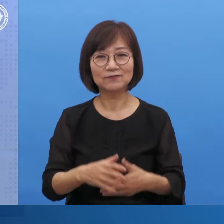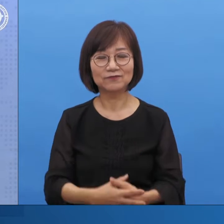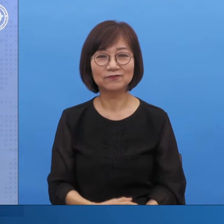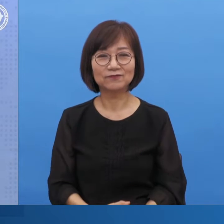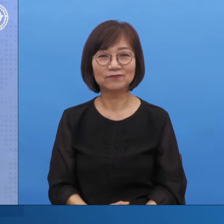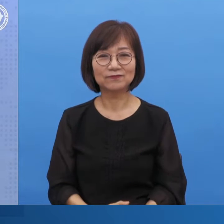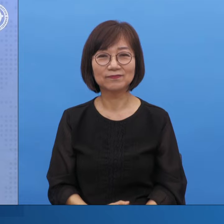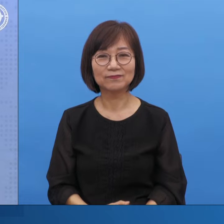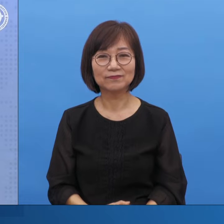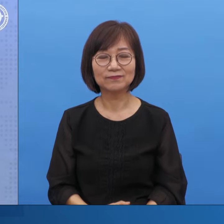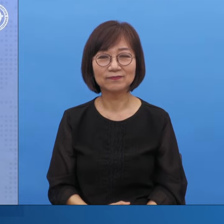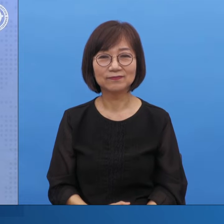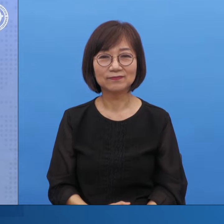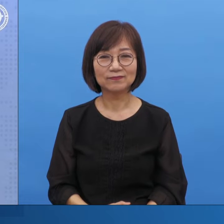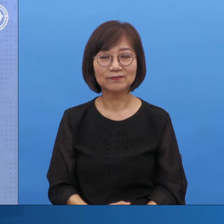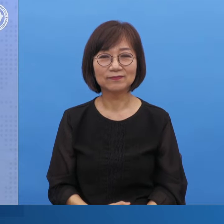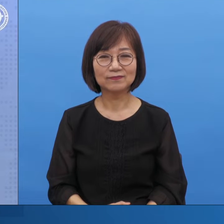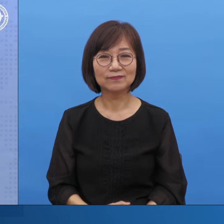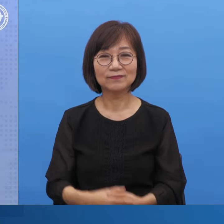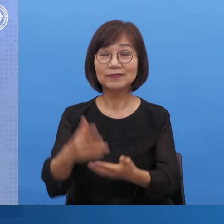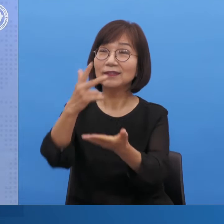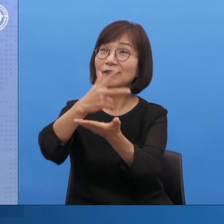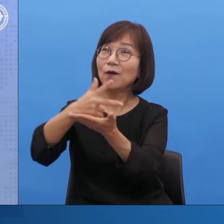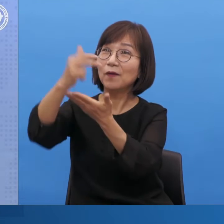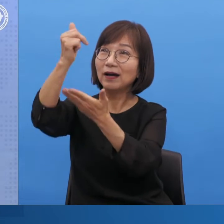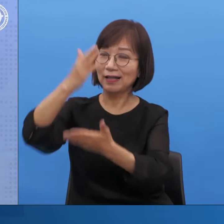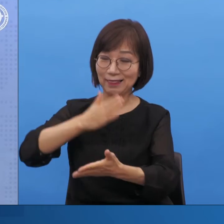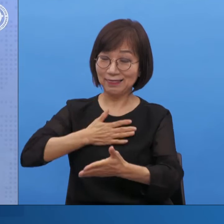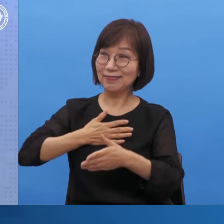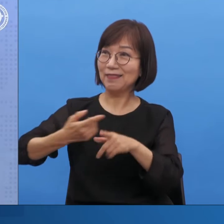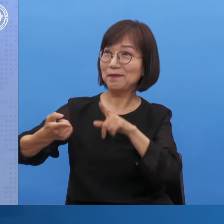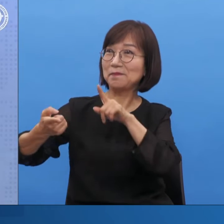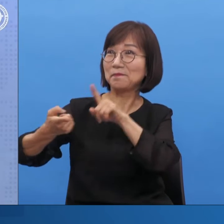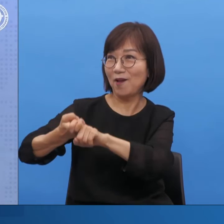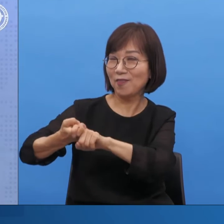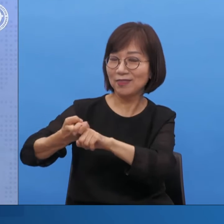free. 여호와는 내 편이시라.